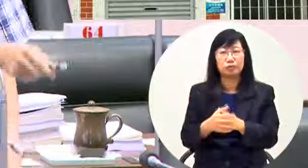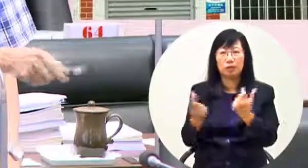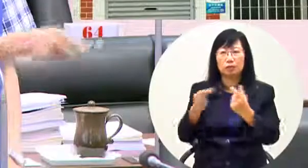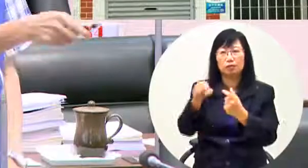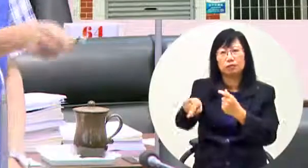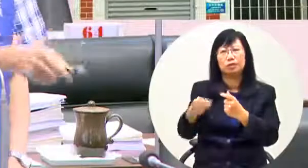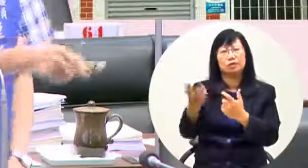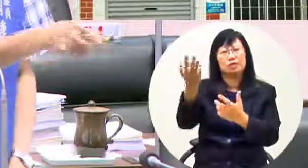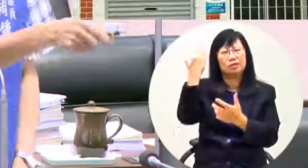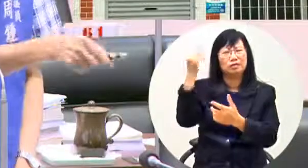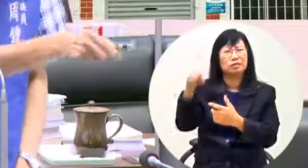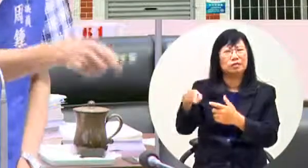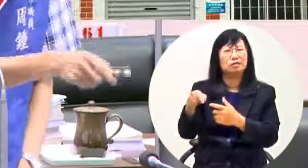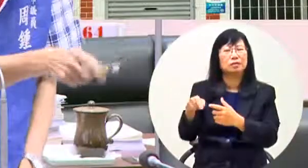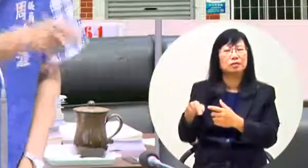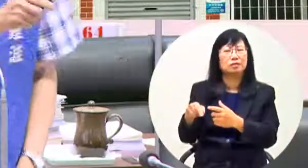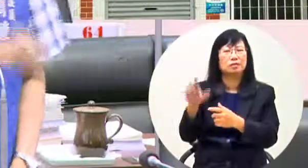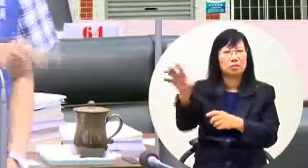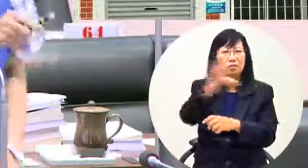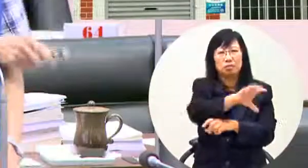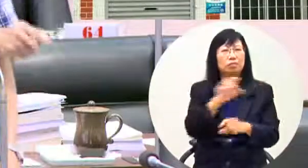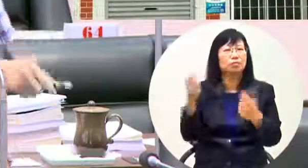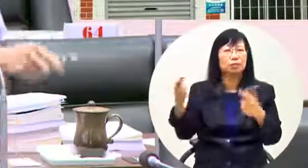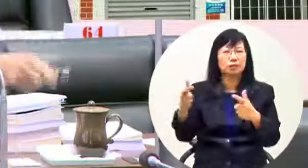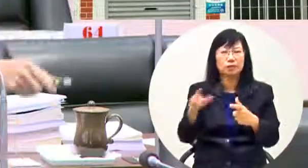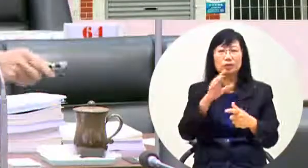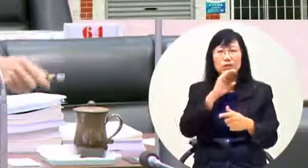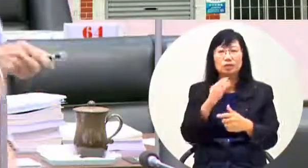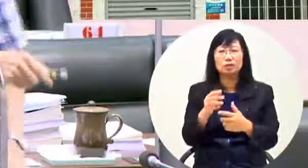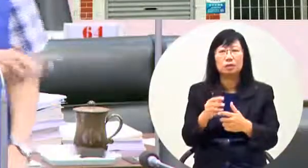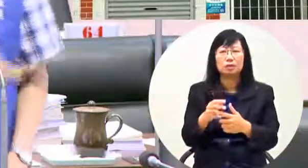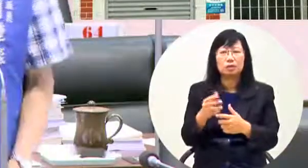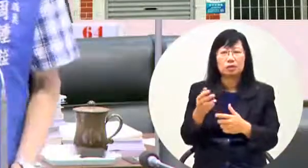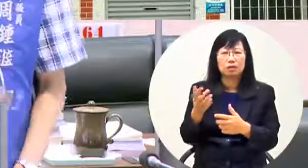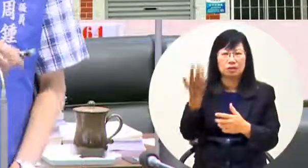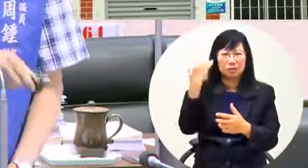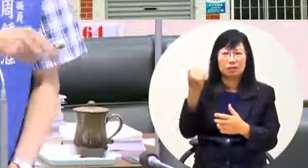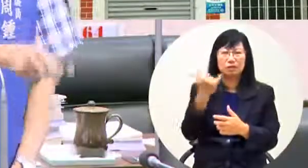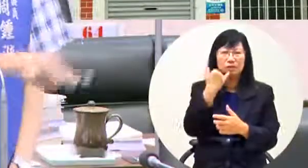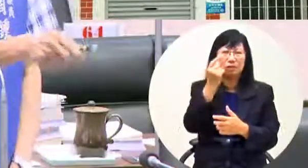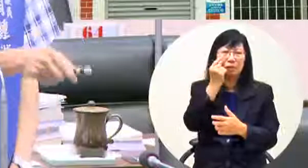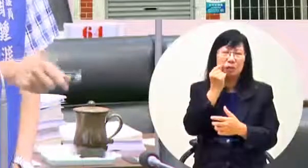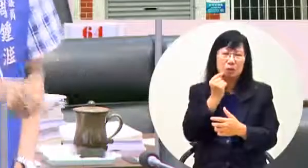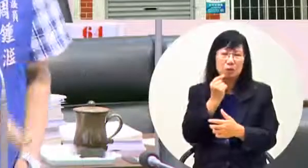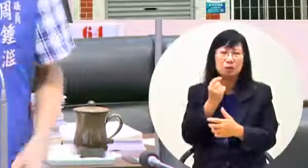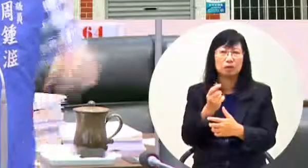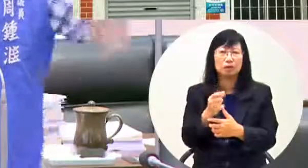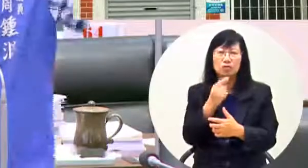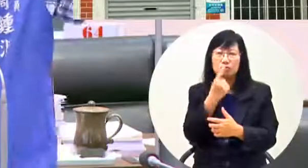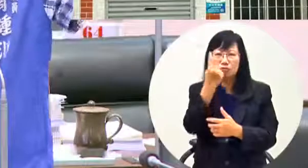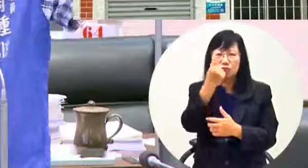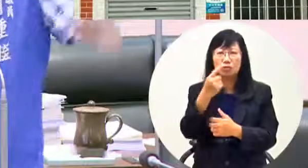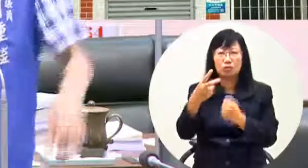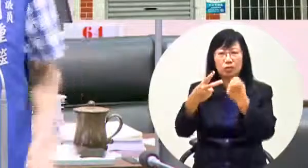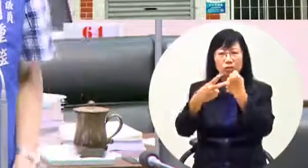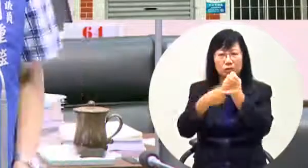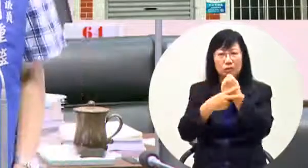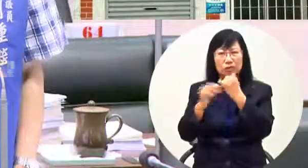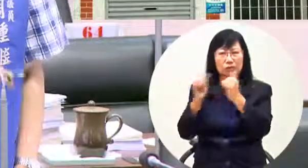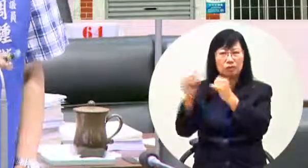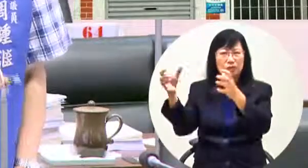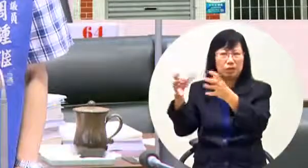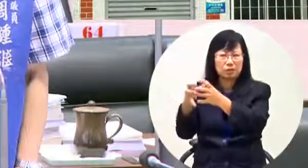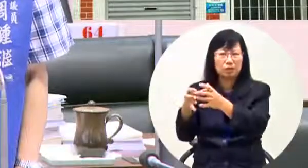的意思是以前他们可怜到现在都还是只有里集会所这种闲，这不是闲置的，